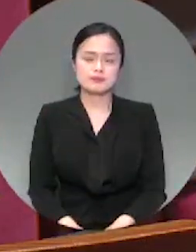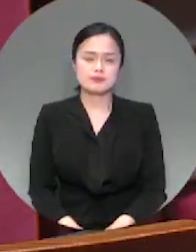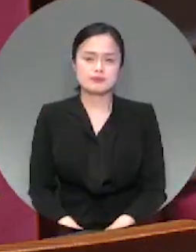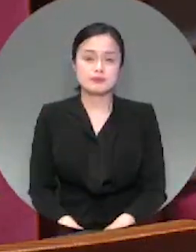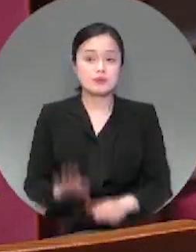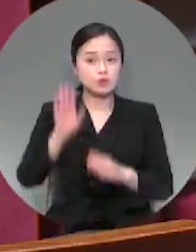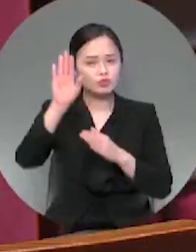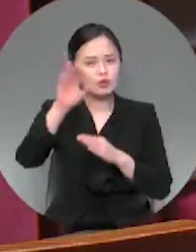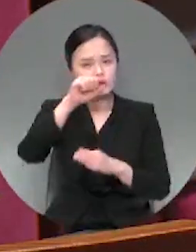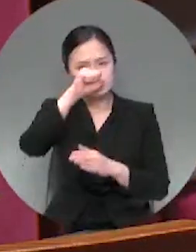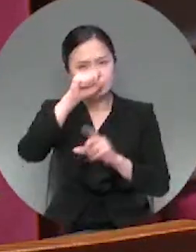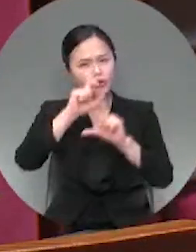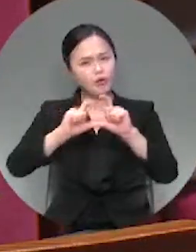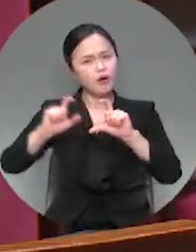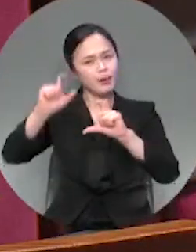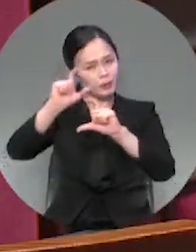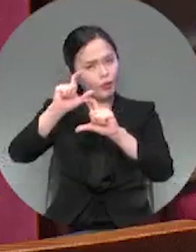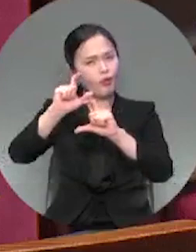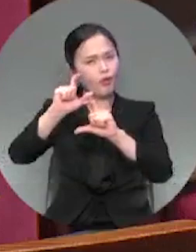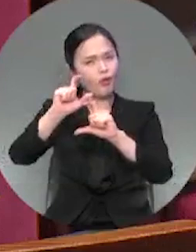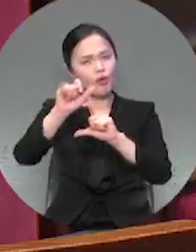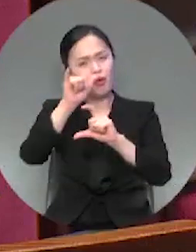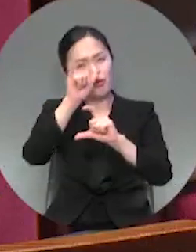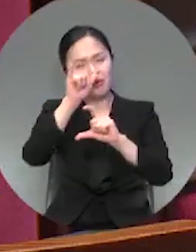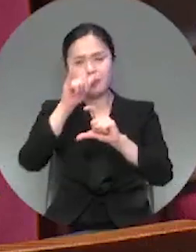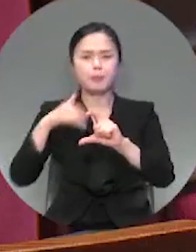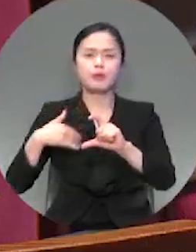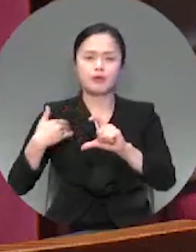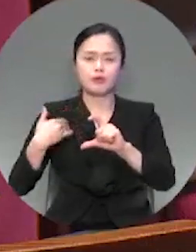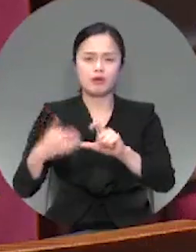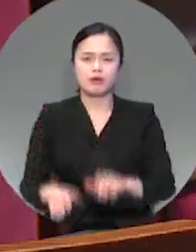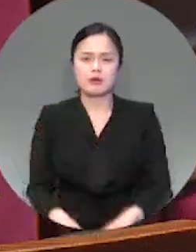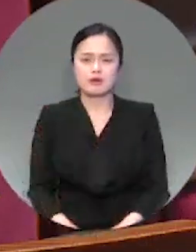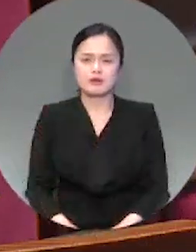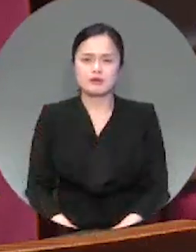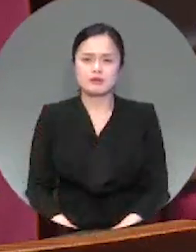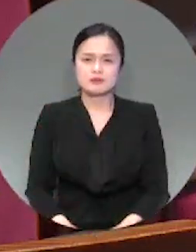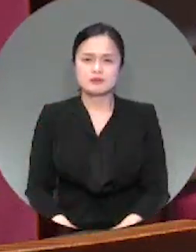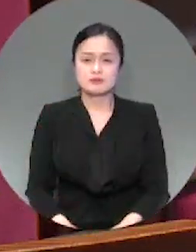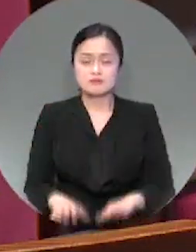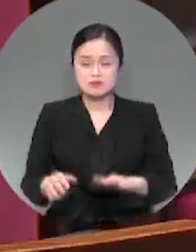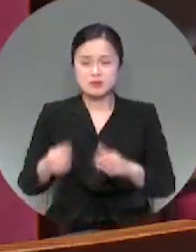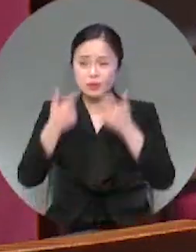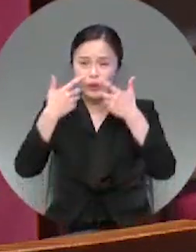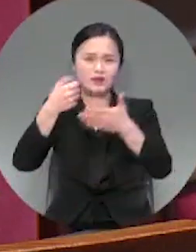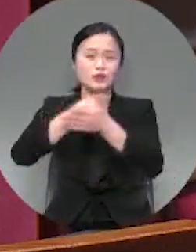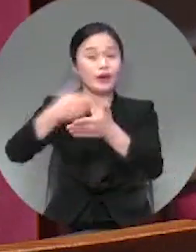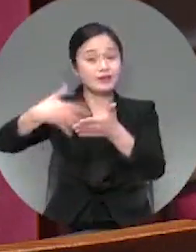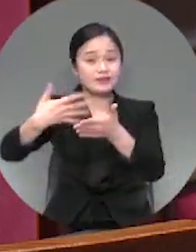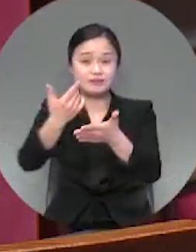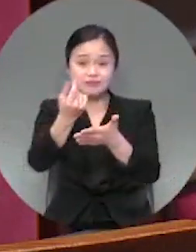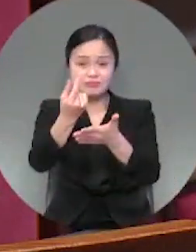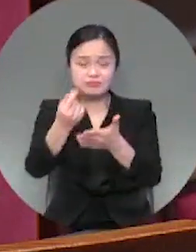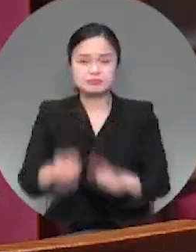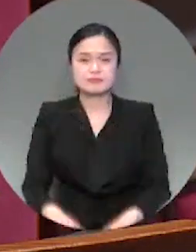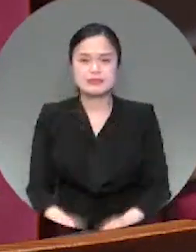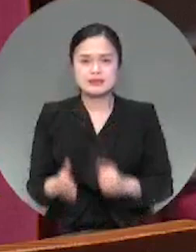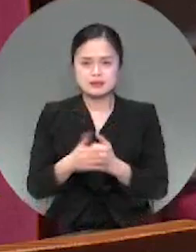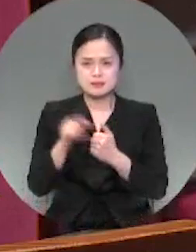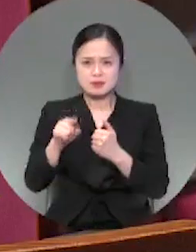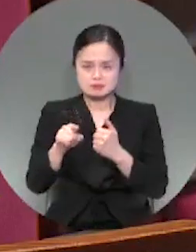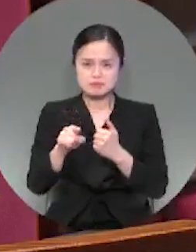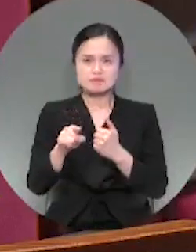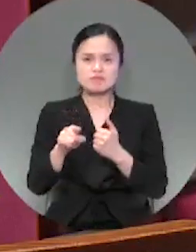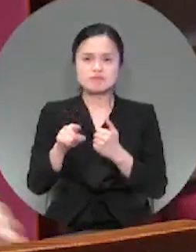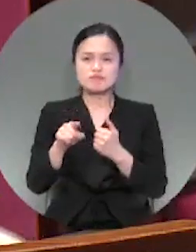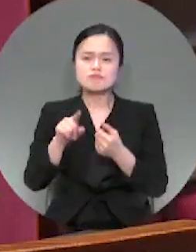있지만 이제 어떻게 논의될지는 지금 확정적으로 말씀드릴 수가 없지 않습니까? 그러니까 논의를 좀 더